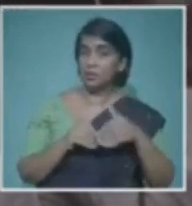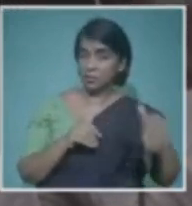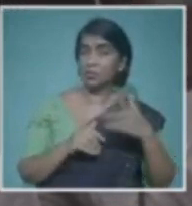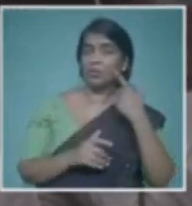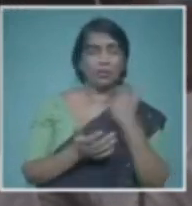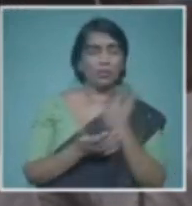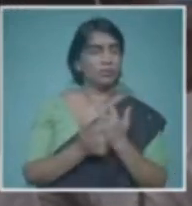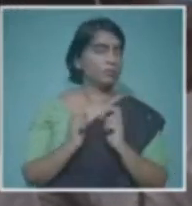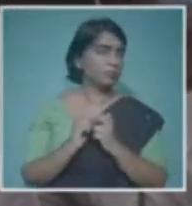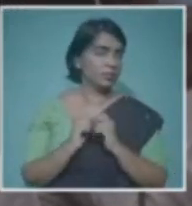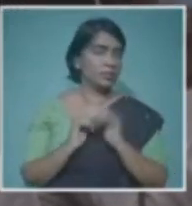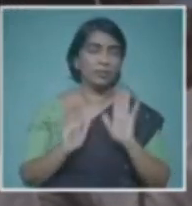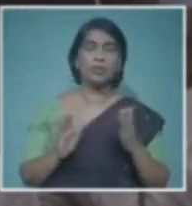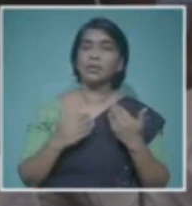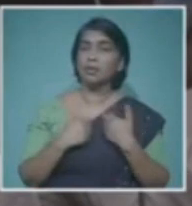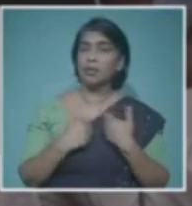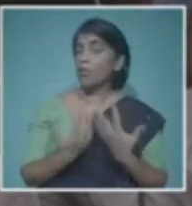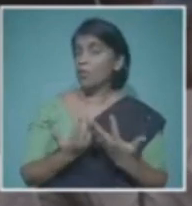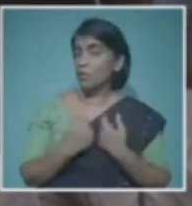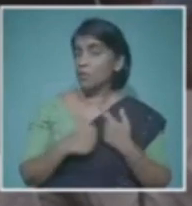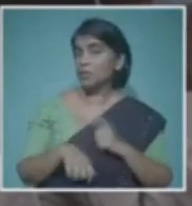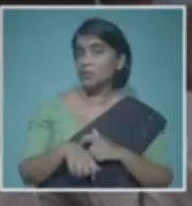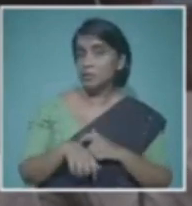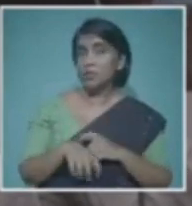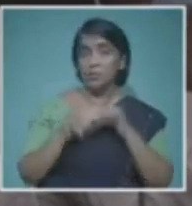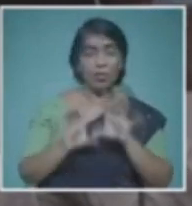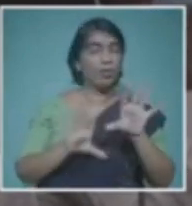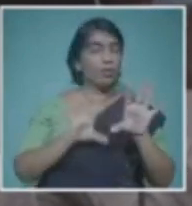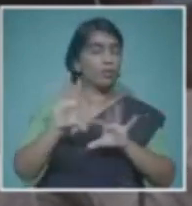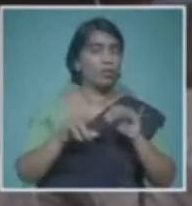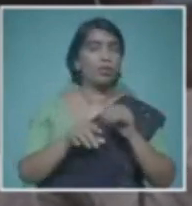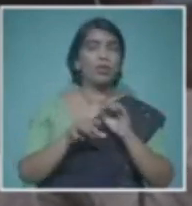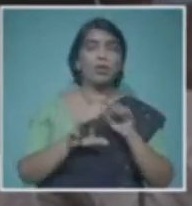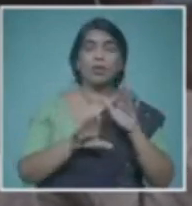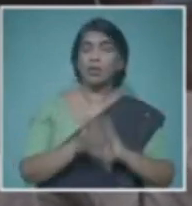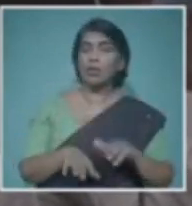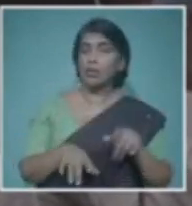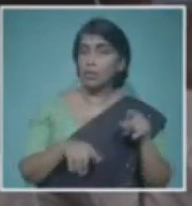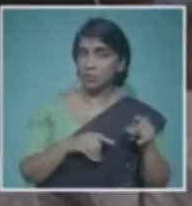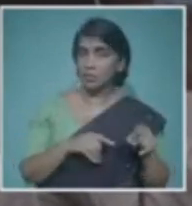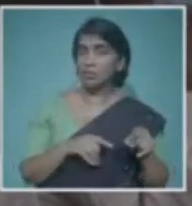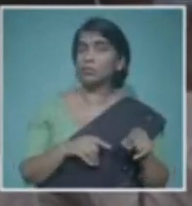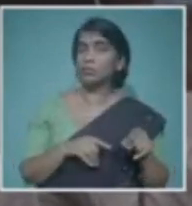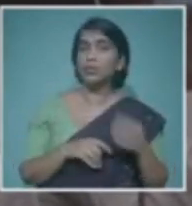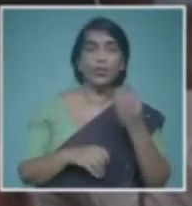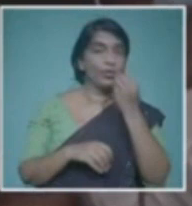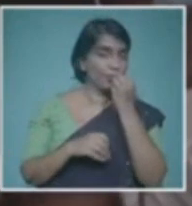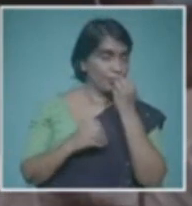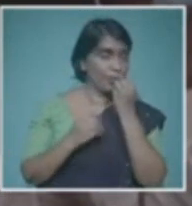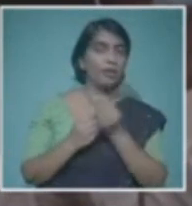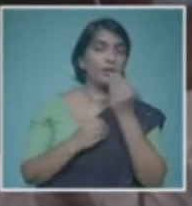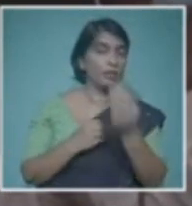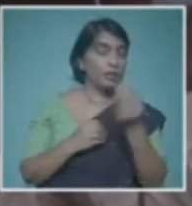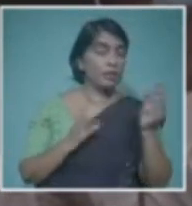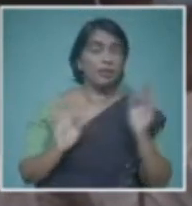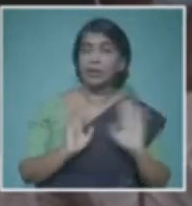තියෙන අර්බුදයක් තුළ අවශ්‍ය වෙලා තියෙන්නේ හිම තෝරාගත් පිරිසකට මේ ආහාර වේල ලබා